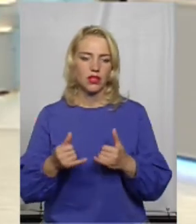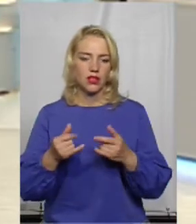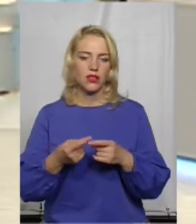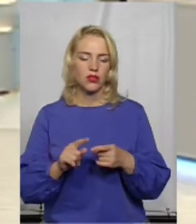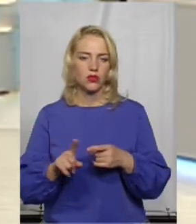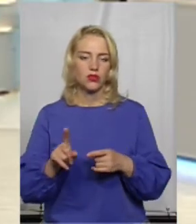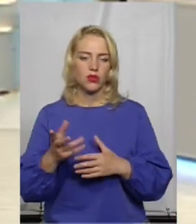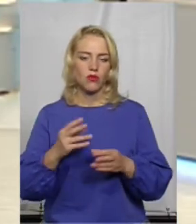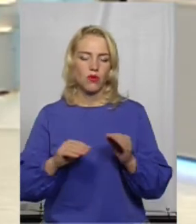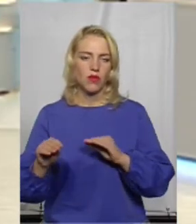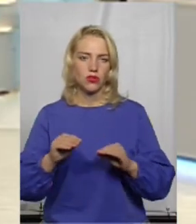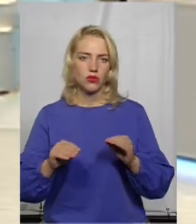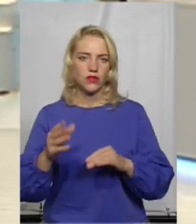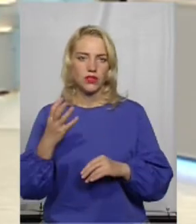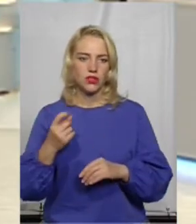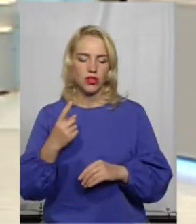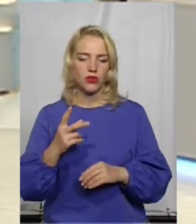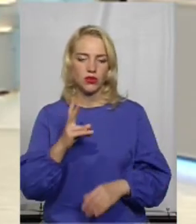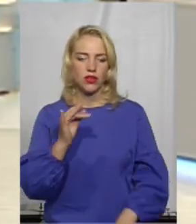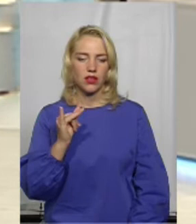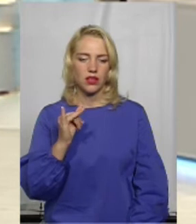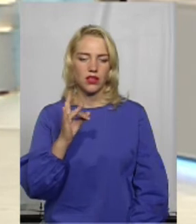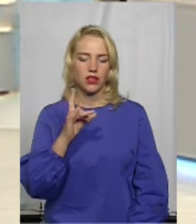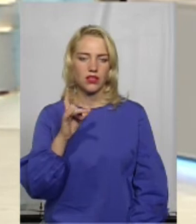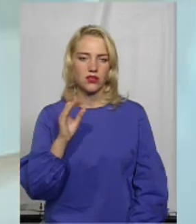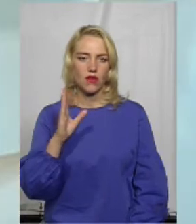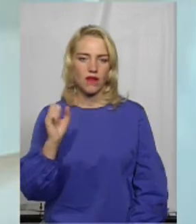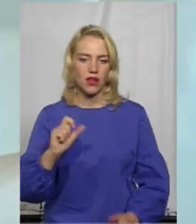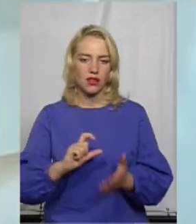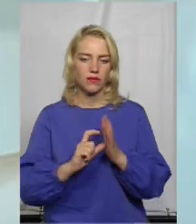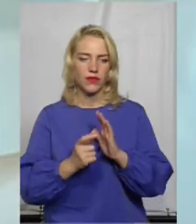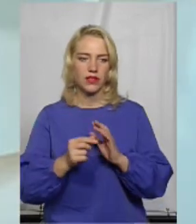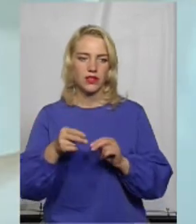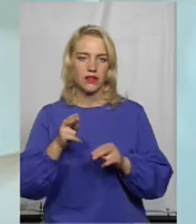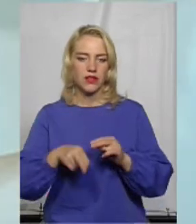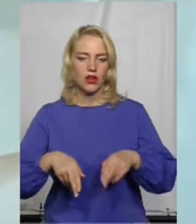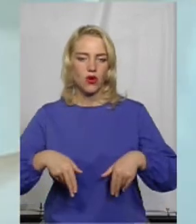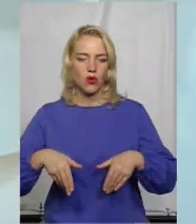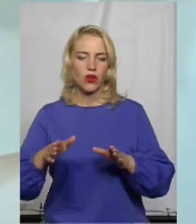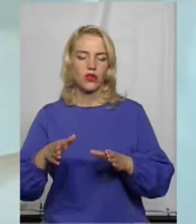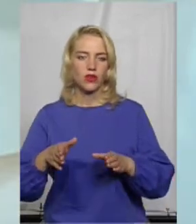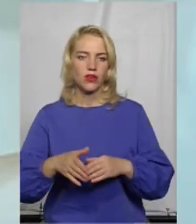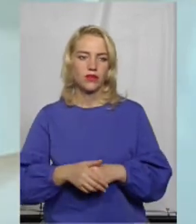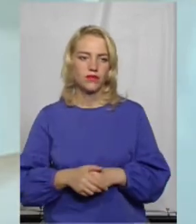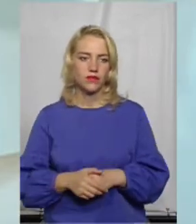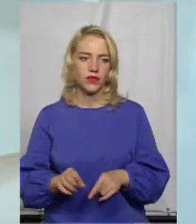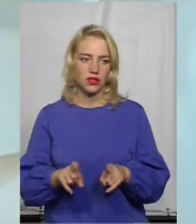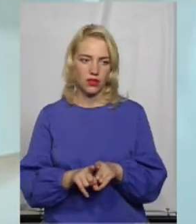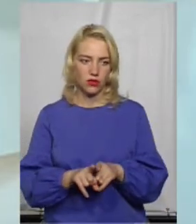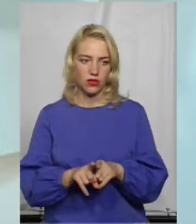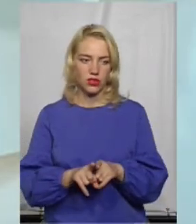ще облаштувати одну кризову кімнату, завершити коридор і